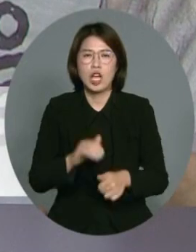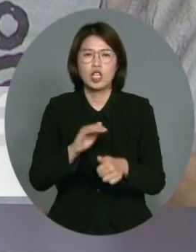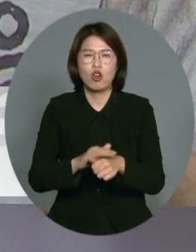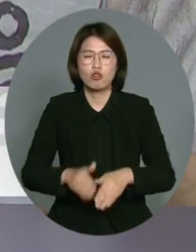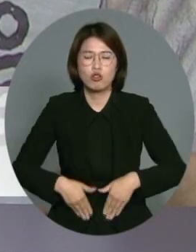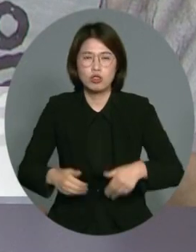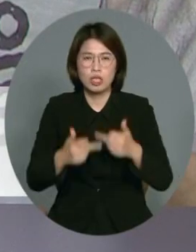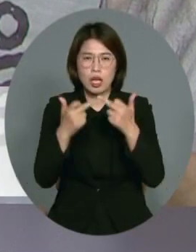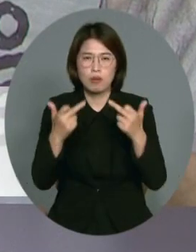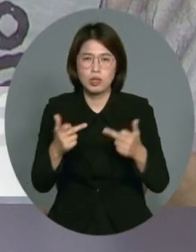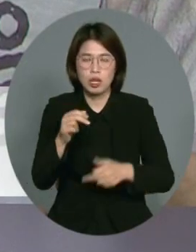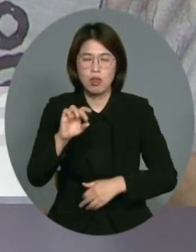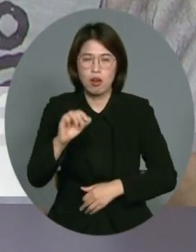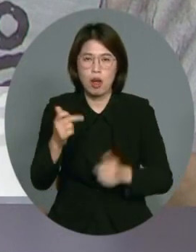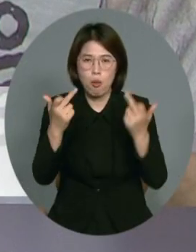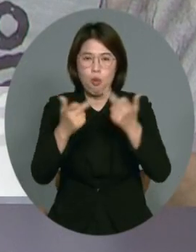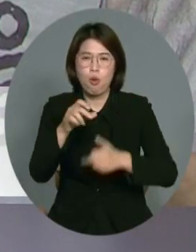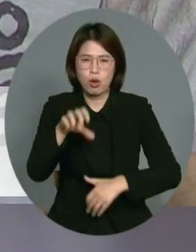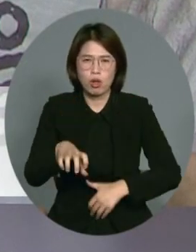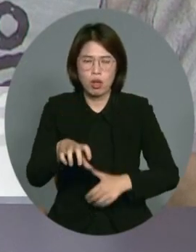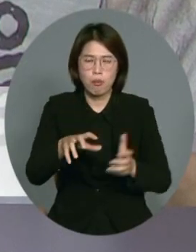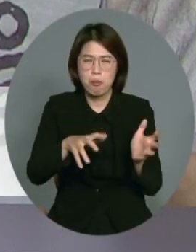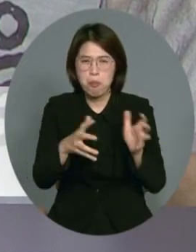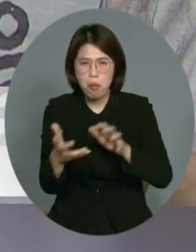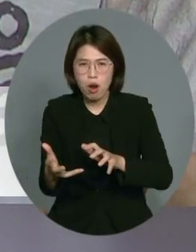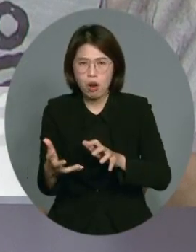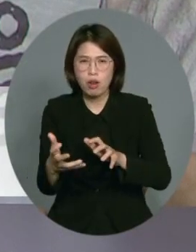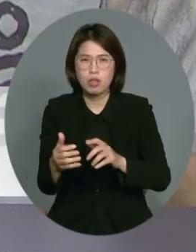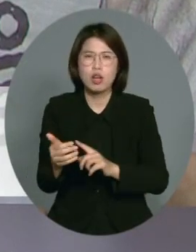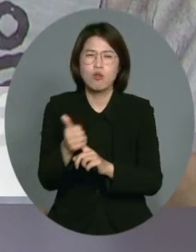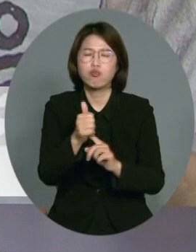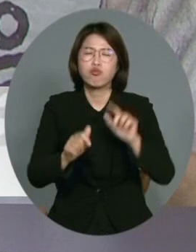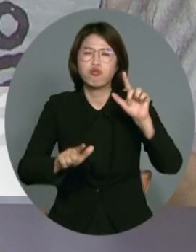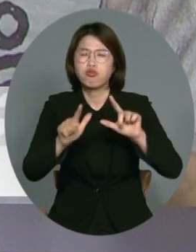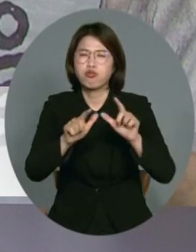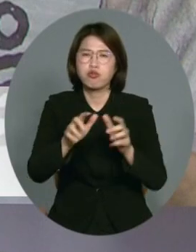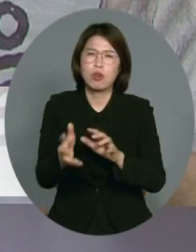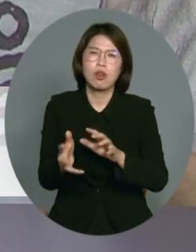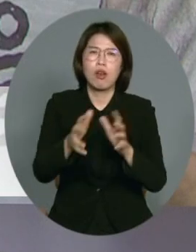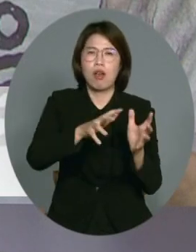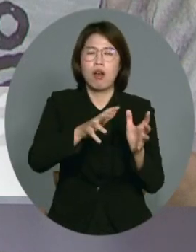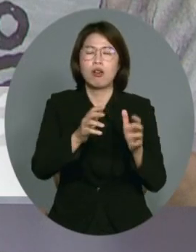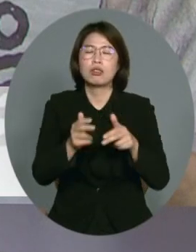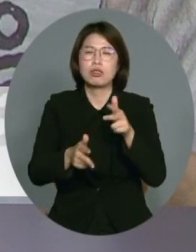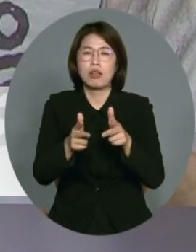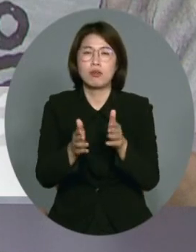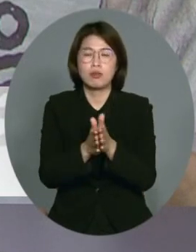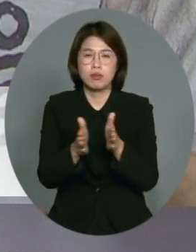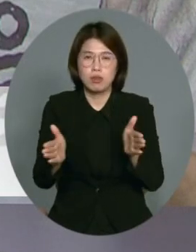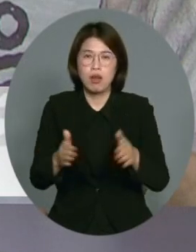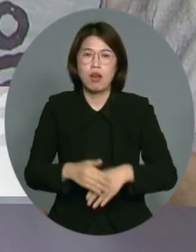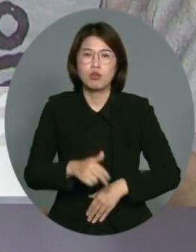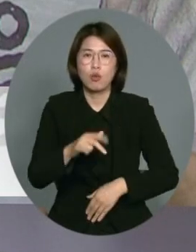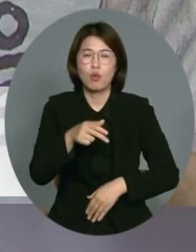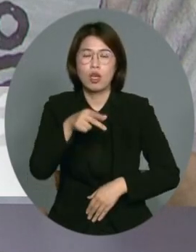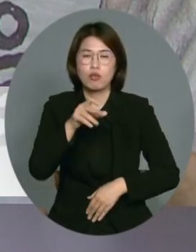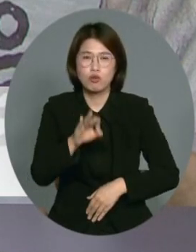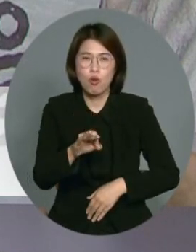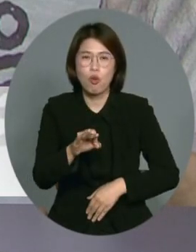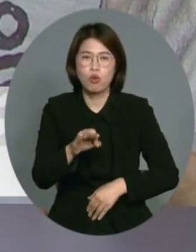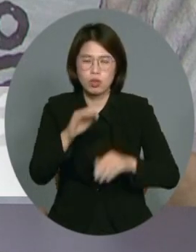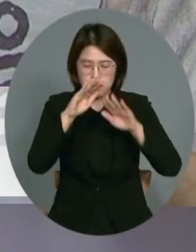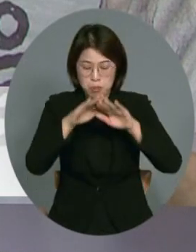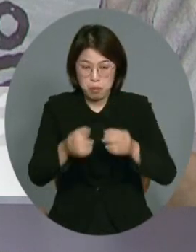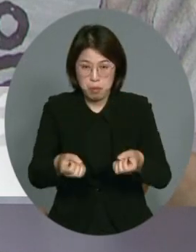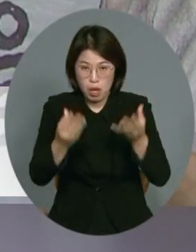경주 남산 11곡에 쓰러져 있는 말부를 바로 세우는 사업이 본격적으로 추진됩니다. 조계종은 현장에서